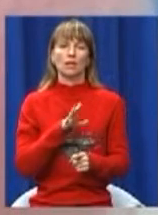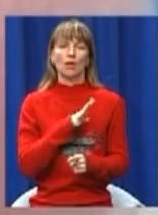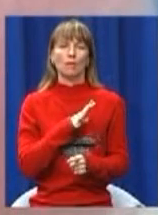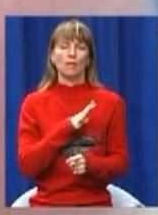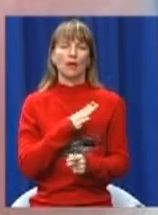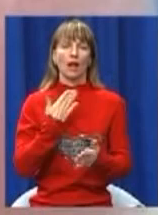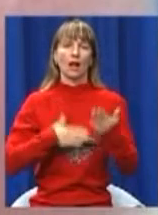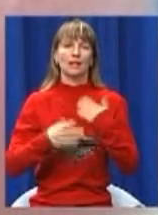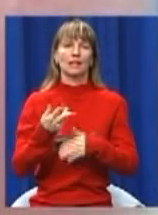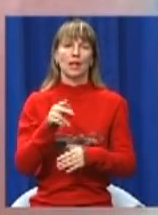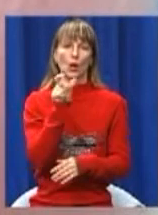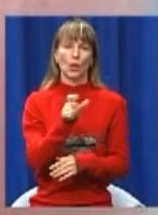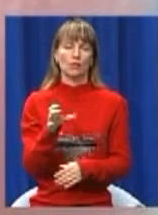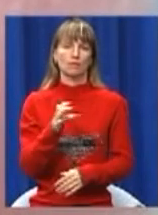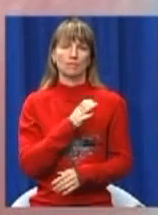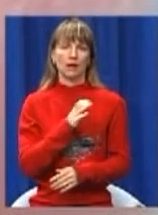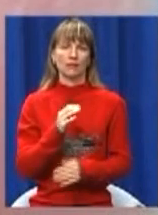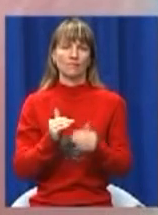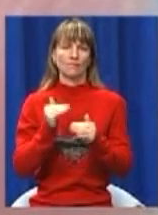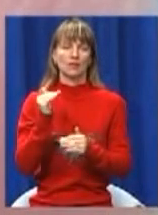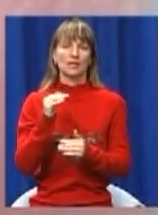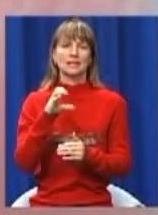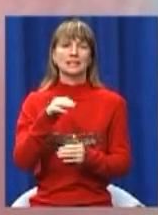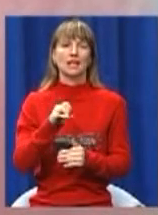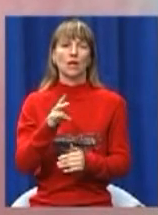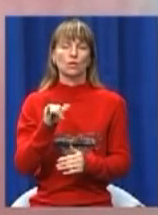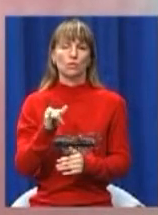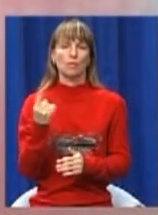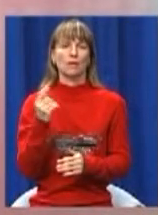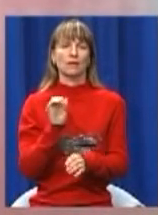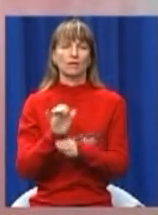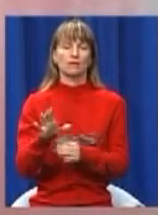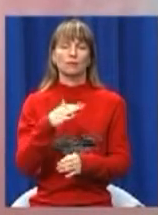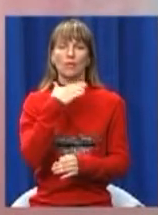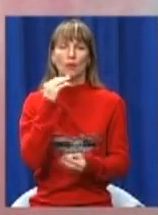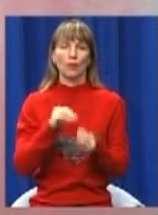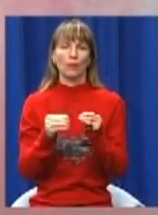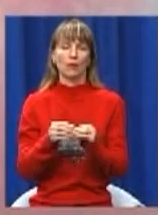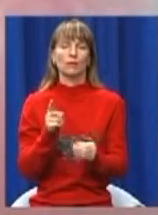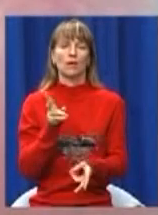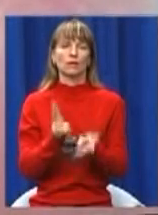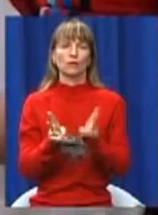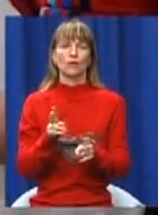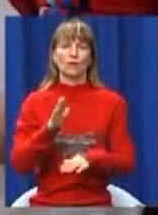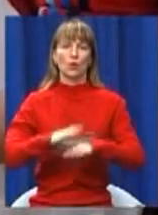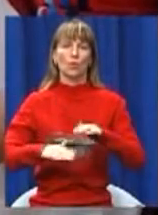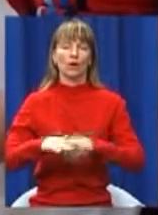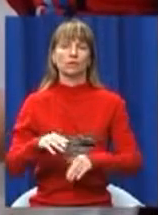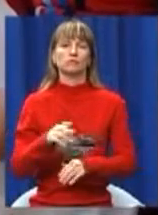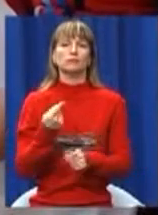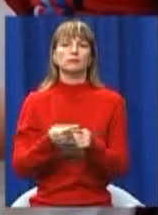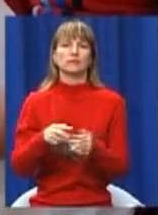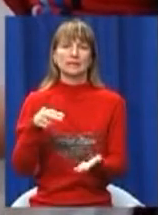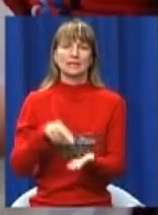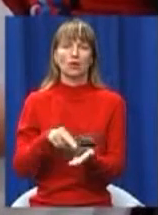для людей вищого стану. Перші виробництва вати займали багато клопоту, адже виготовляли все вручну. Тож і